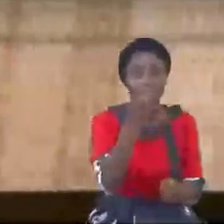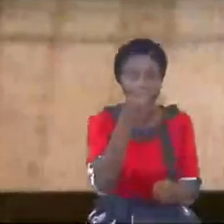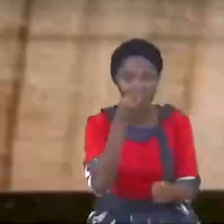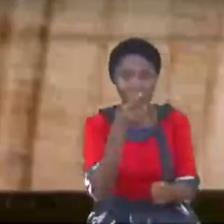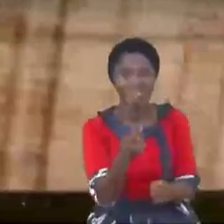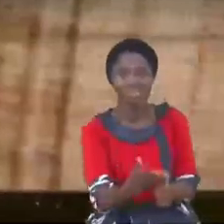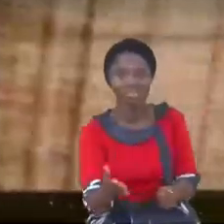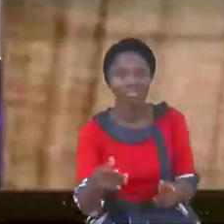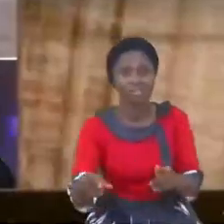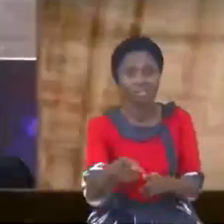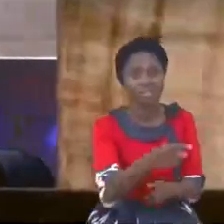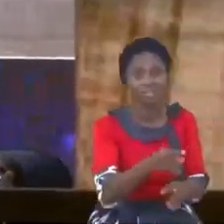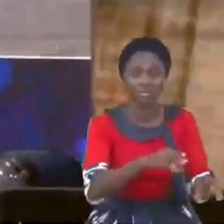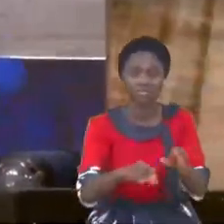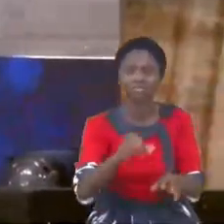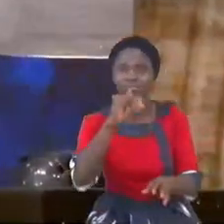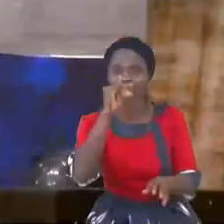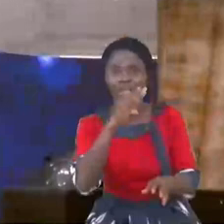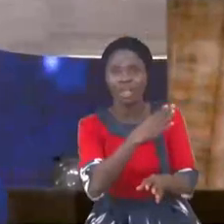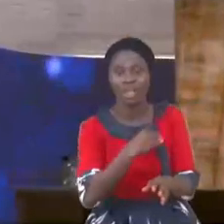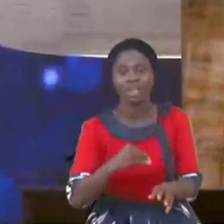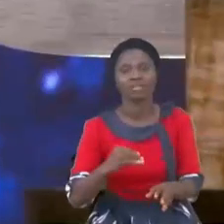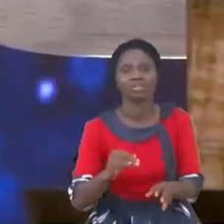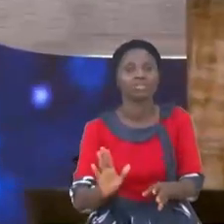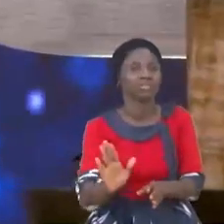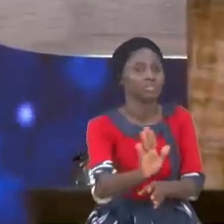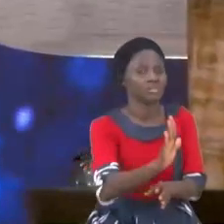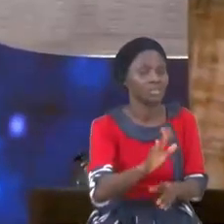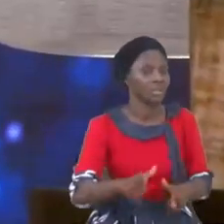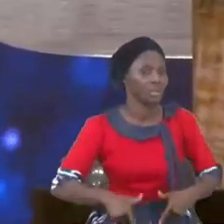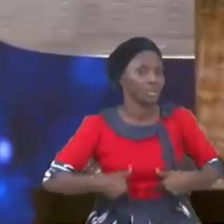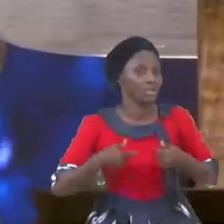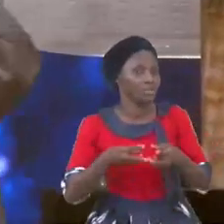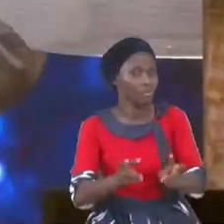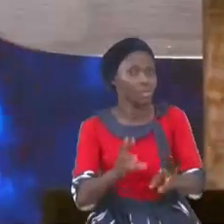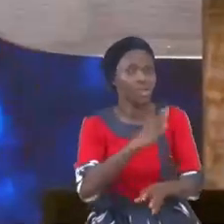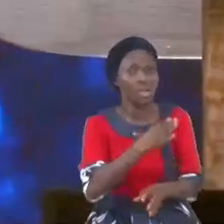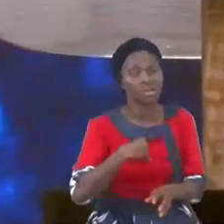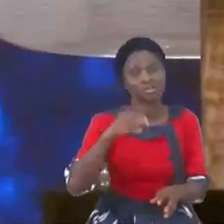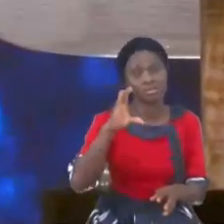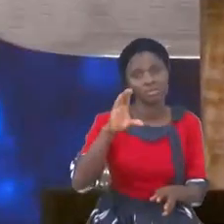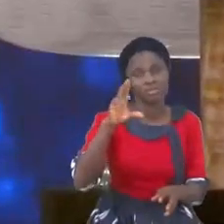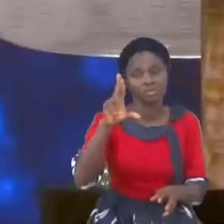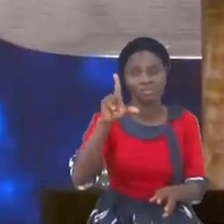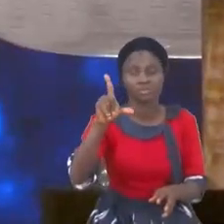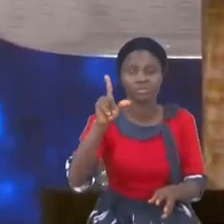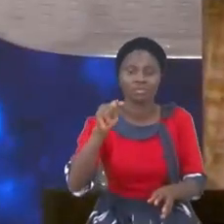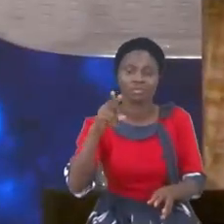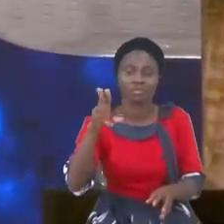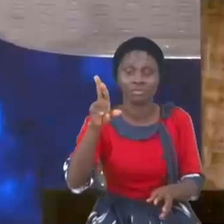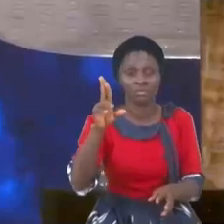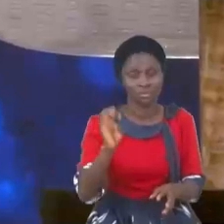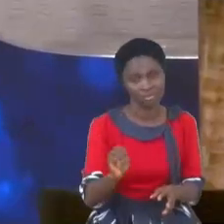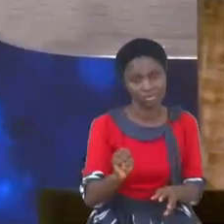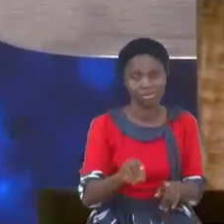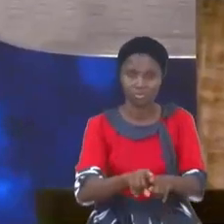buvaient, leur culture, leur style de vie, même leur religion, tout est différent.